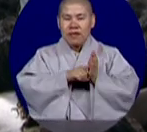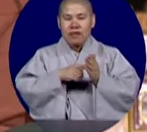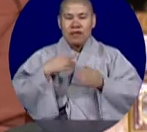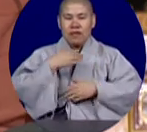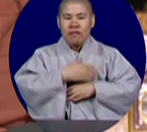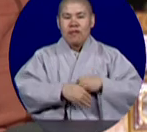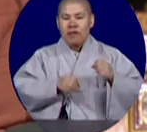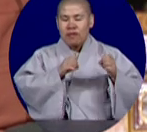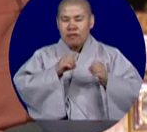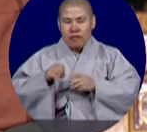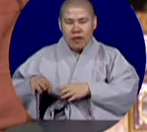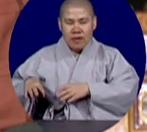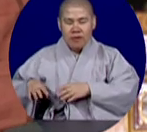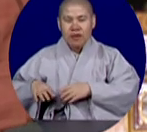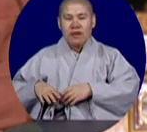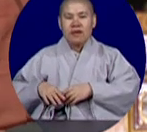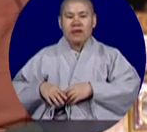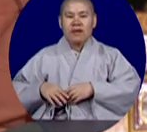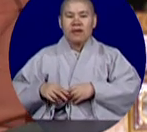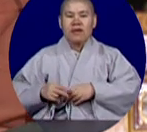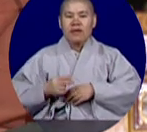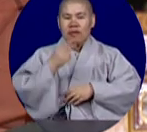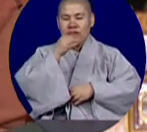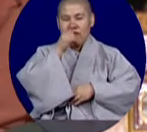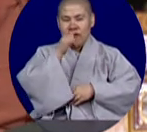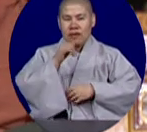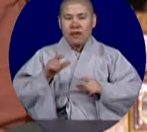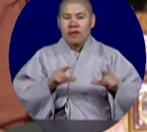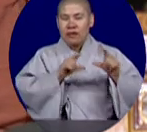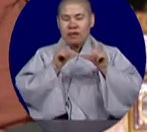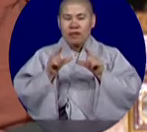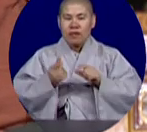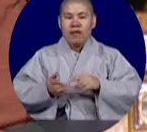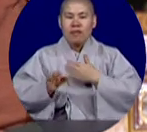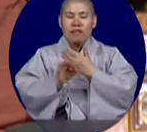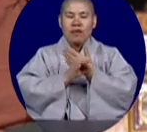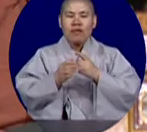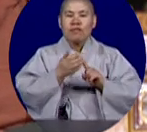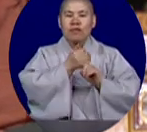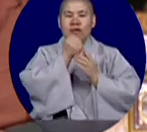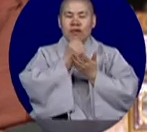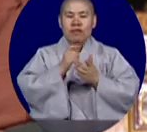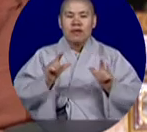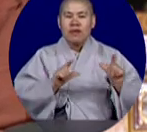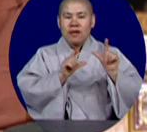그 부처님은 어떻게 살았는가? 부처님은 어떻게 사셨을까요?